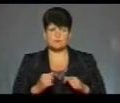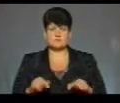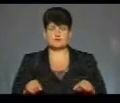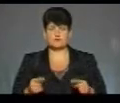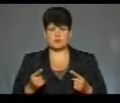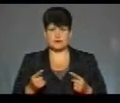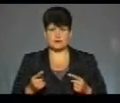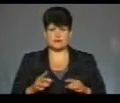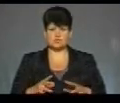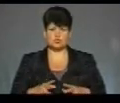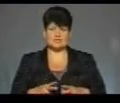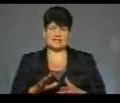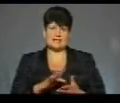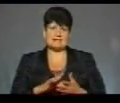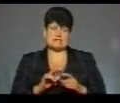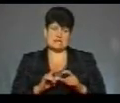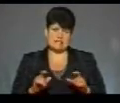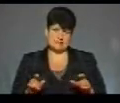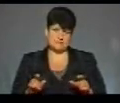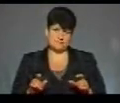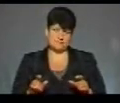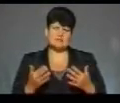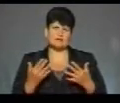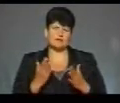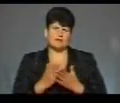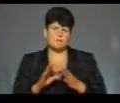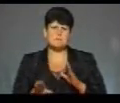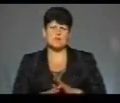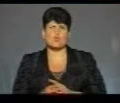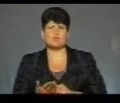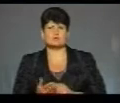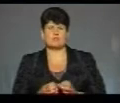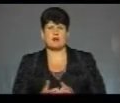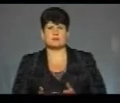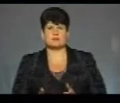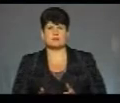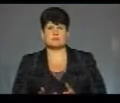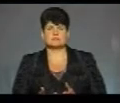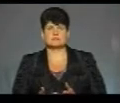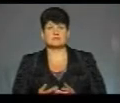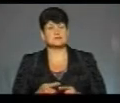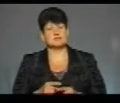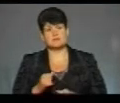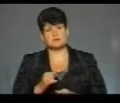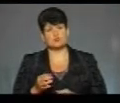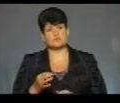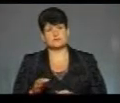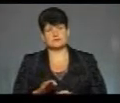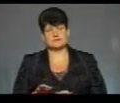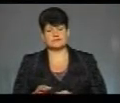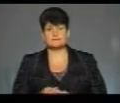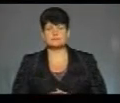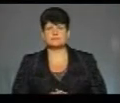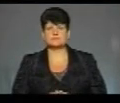такий інструкторський центр. Так. Скільки є підрозділів в бригаді? Про це я не зможу вам відповісти. Таємниця,